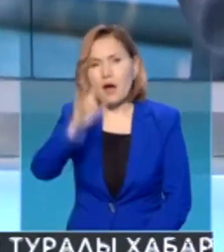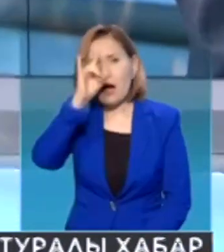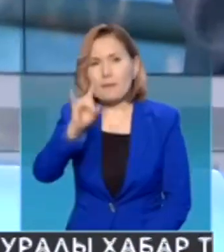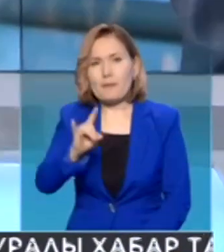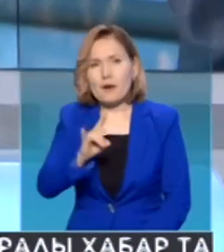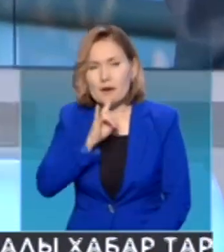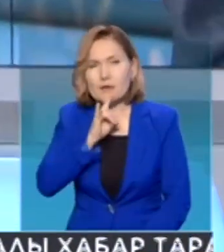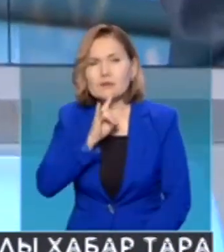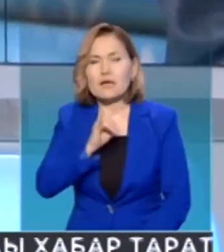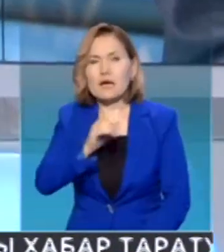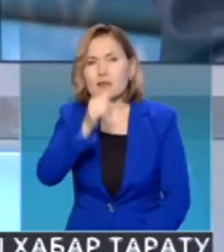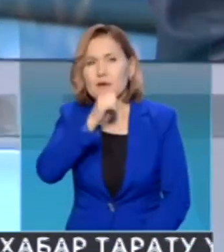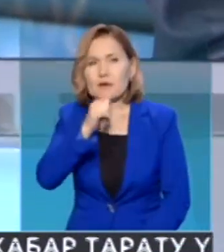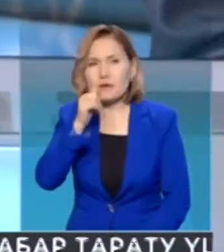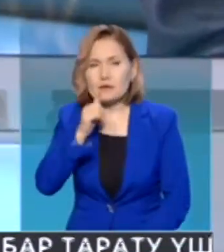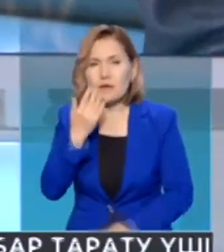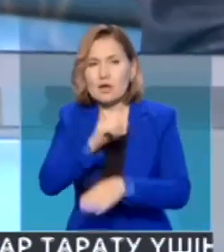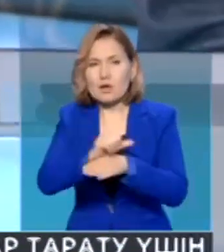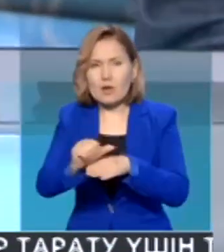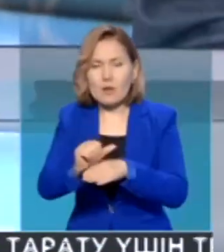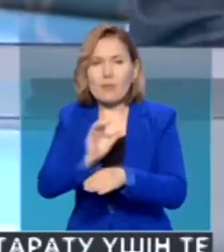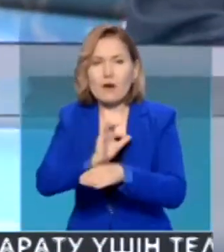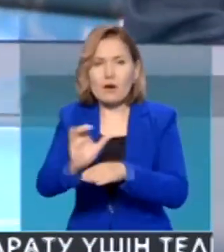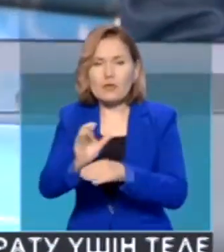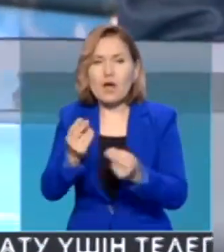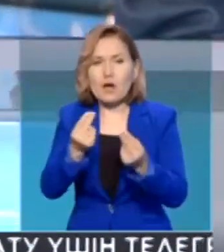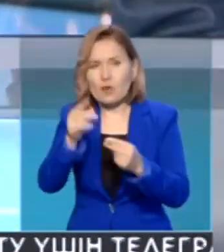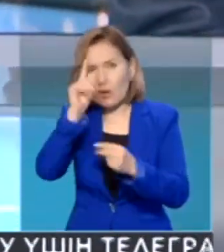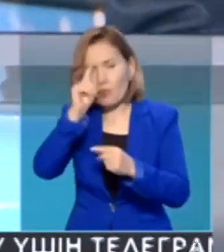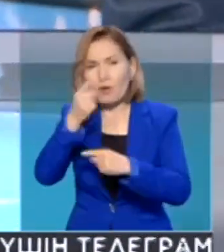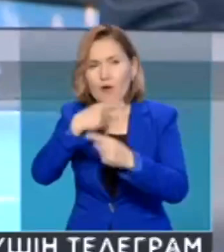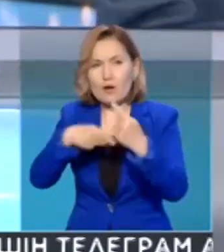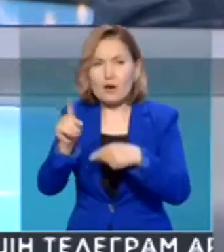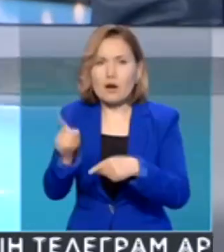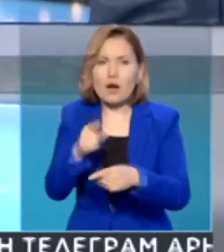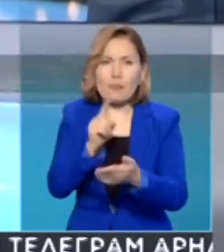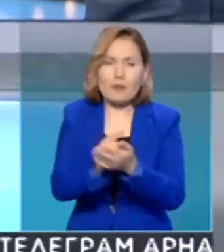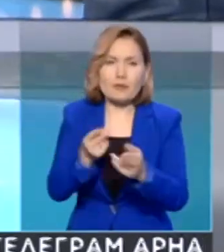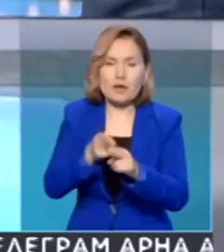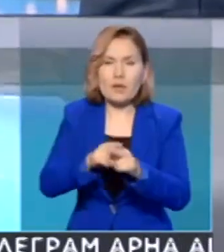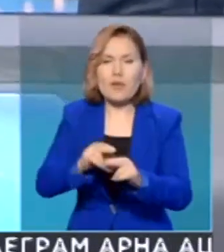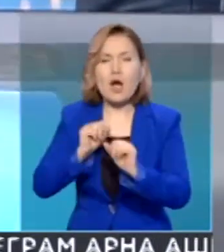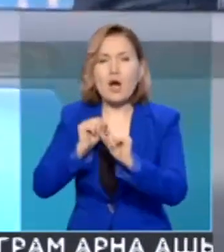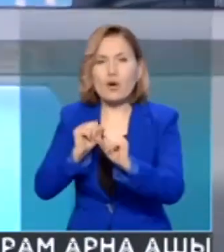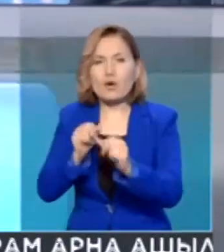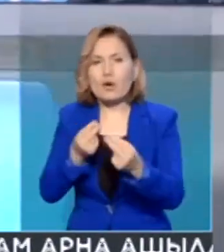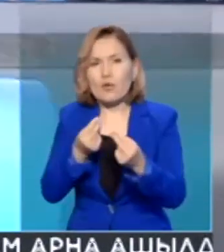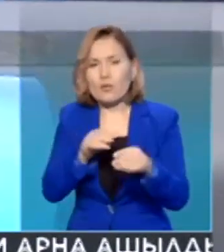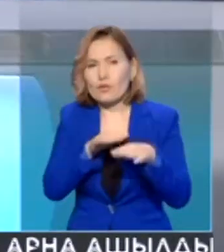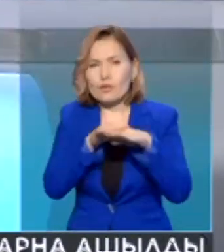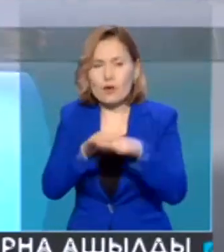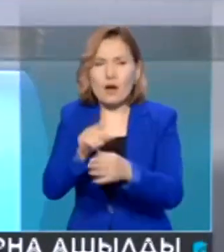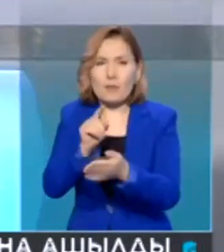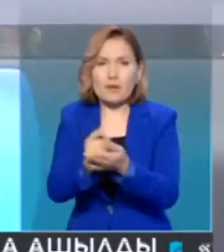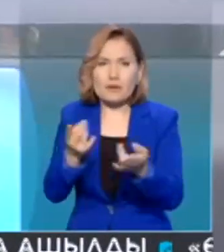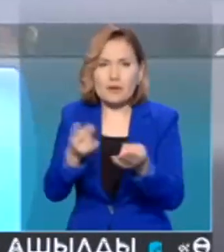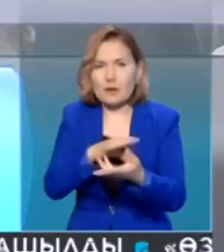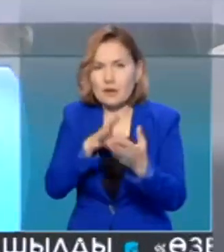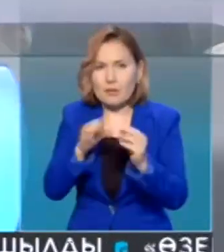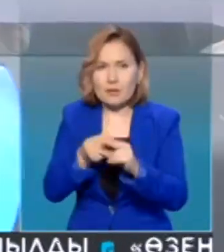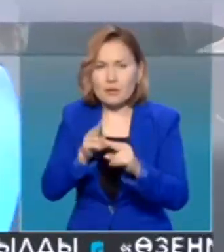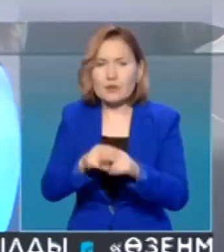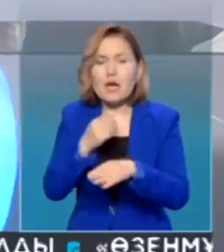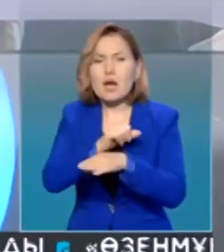Қазақстаннан заңсыз шығарылған қаражат түгел бюджетке түсуі керек. Оны қандай да бір қорға аударсақ, есебін таппай қаламыз дейді кейбір